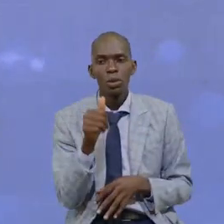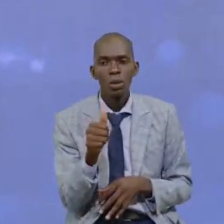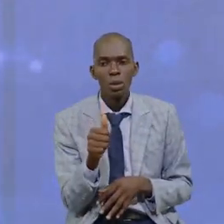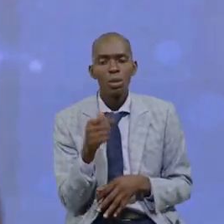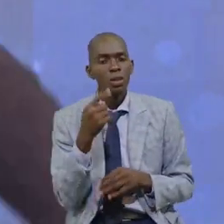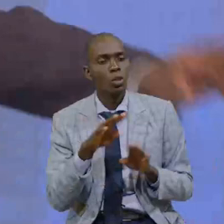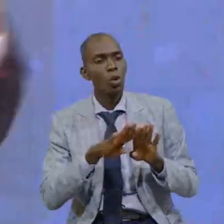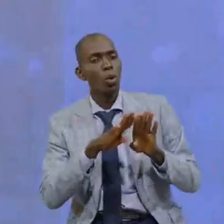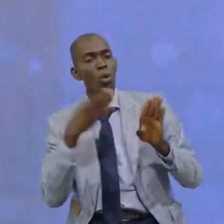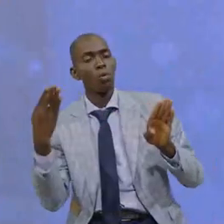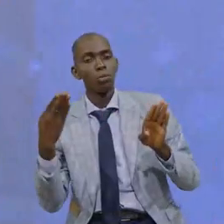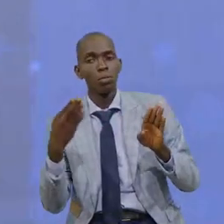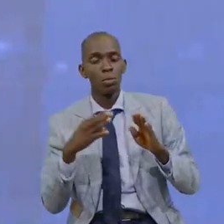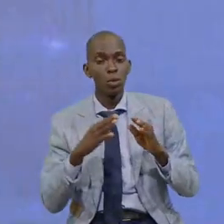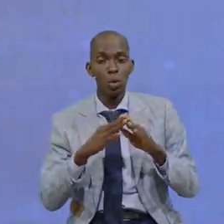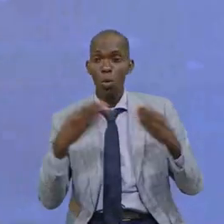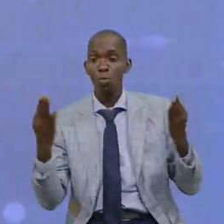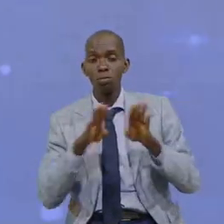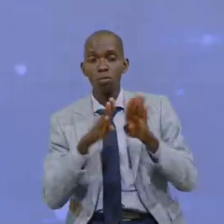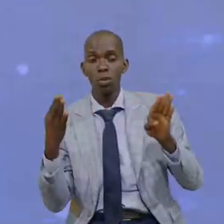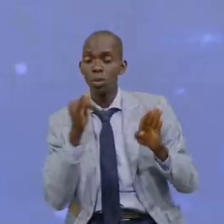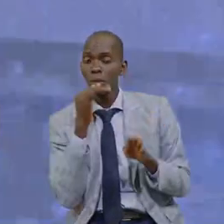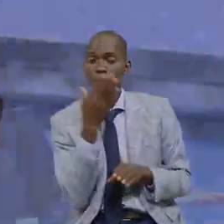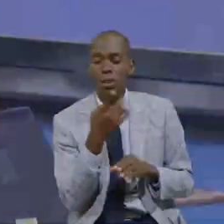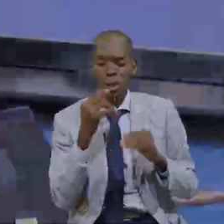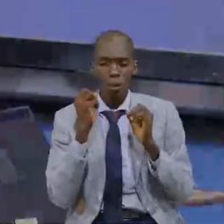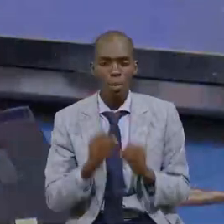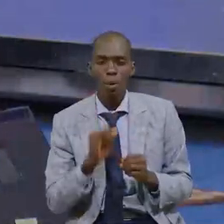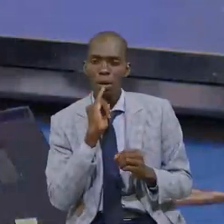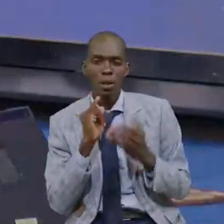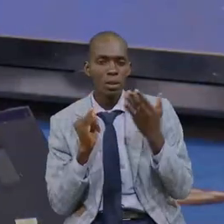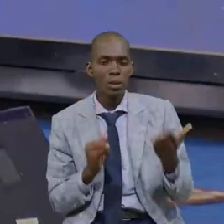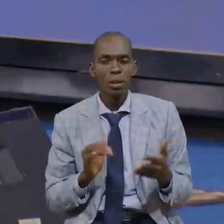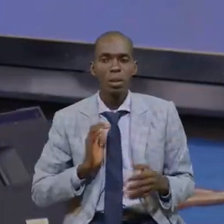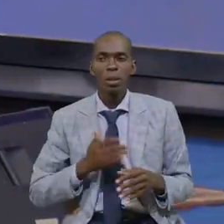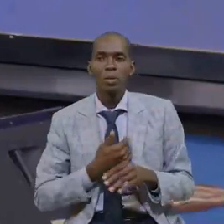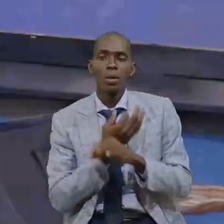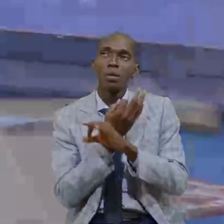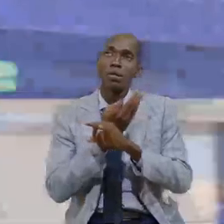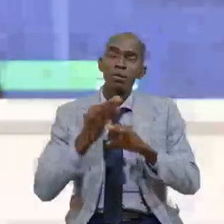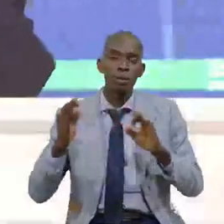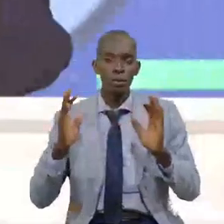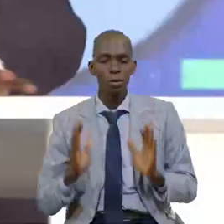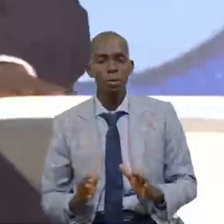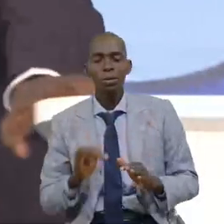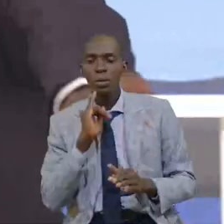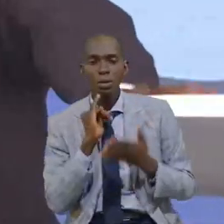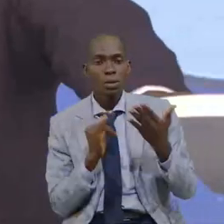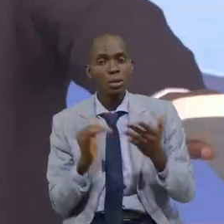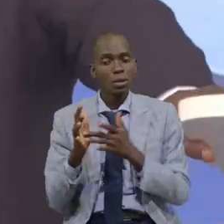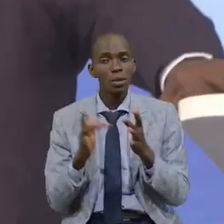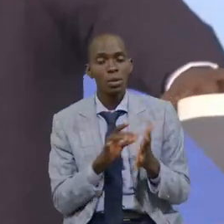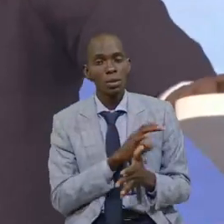Détache-toi, la porte est ouverte devant toi, la puissance est là, notre émancipateur est